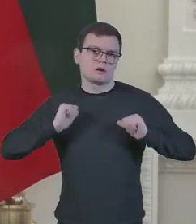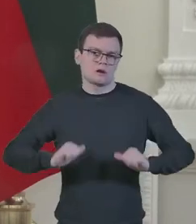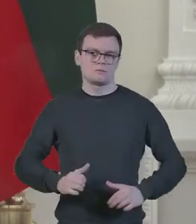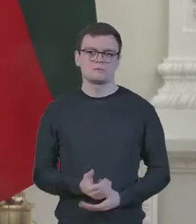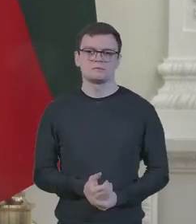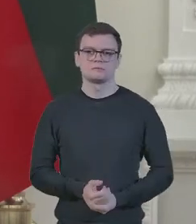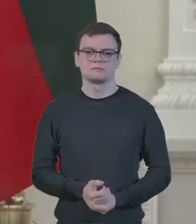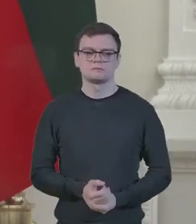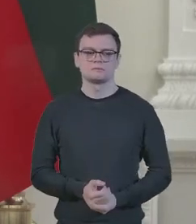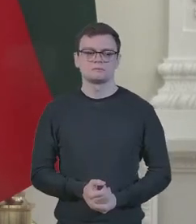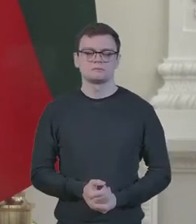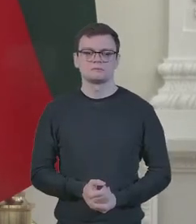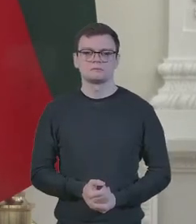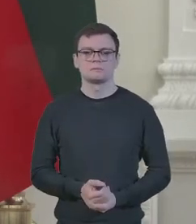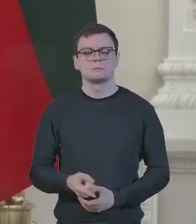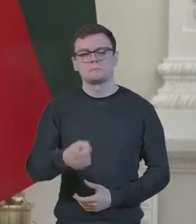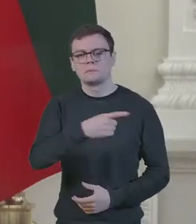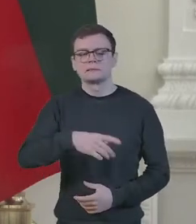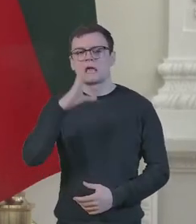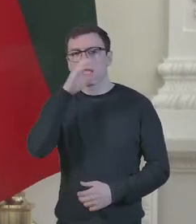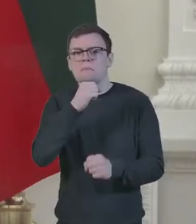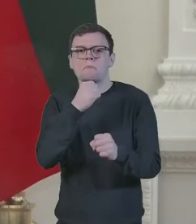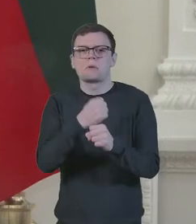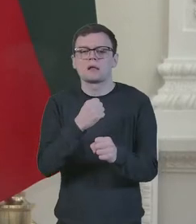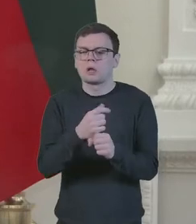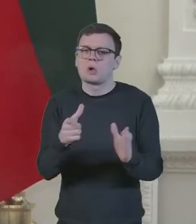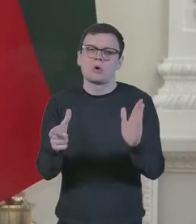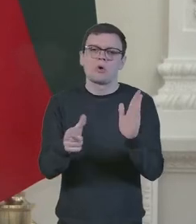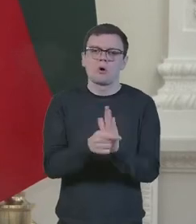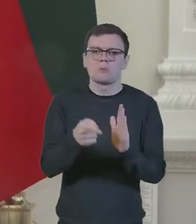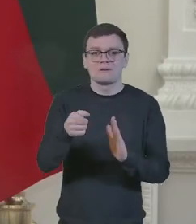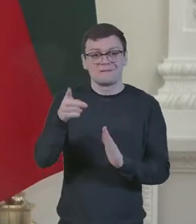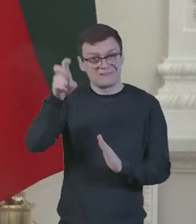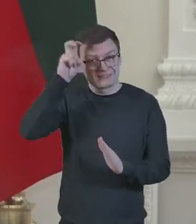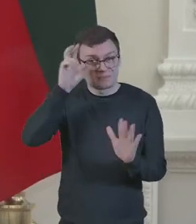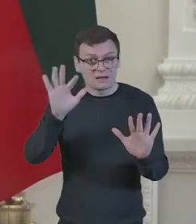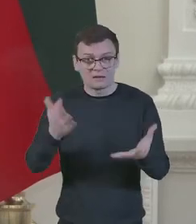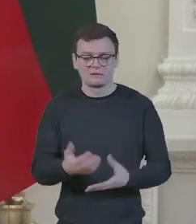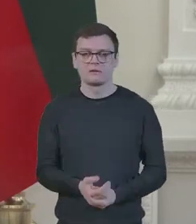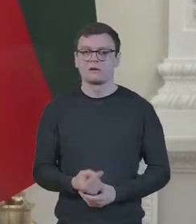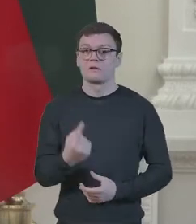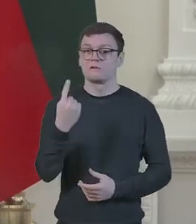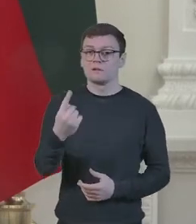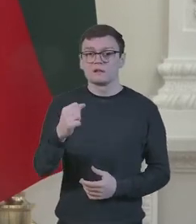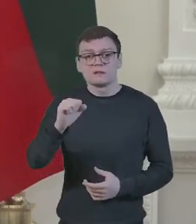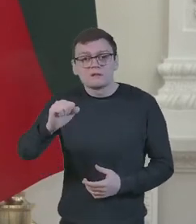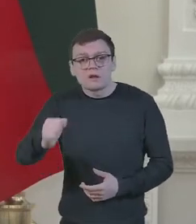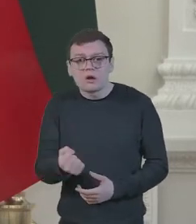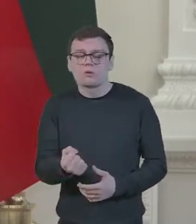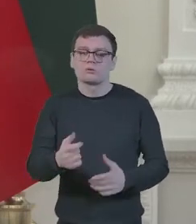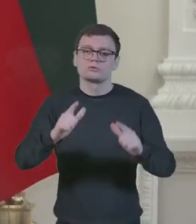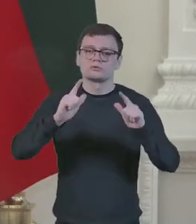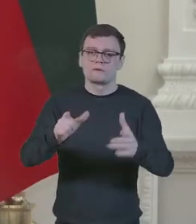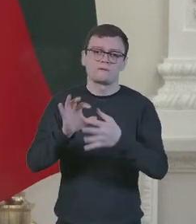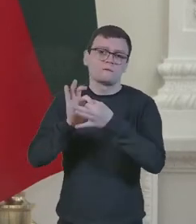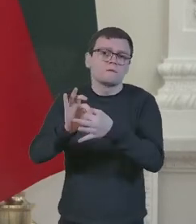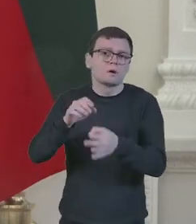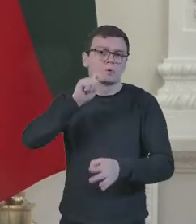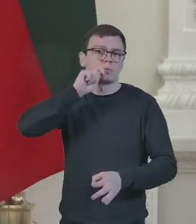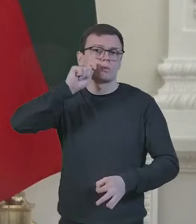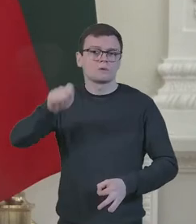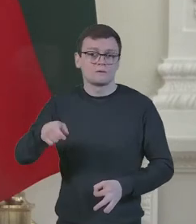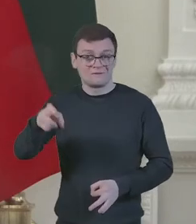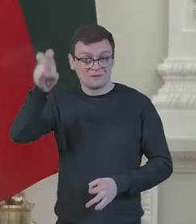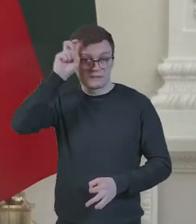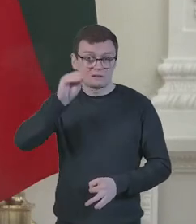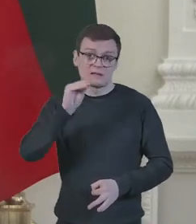ką privalėjo padaryti šalis, kuri yra viena iš draugiškiausių Ukrainai